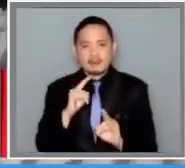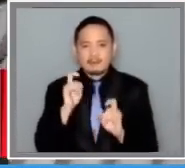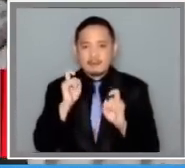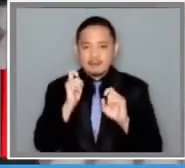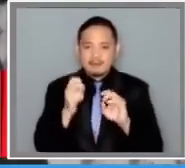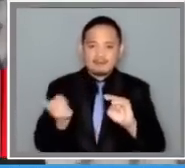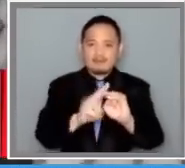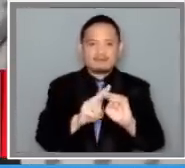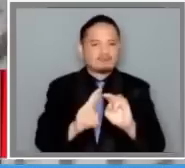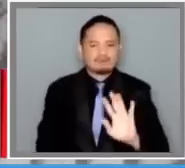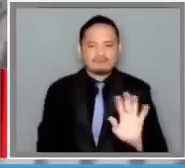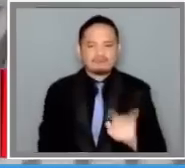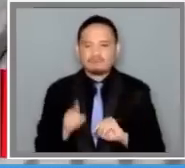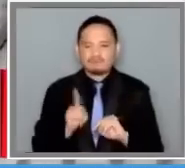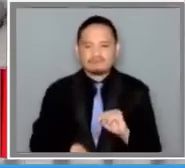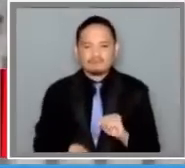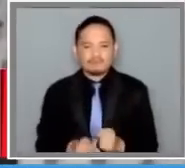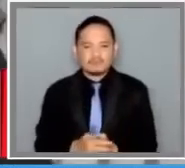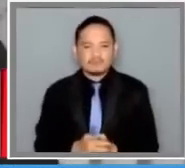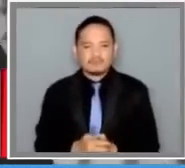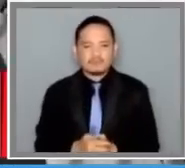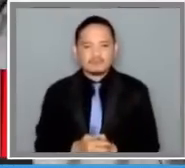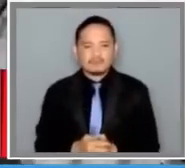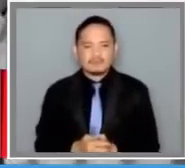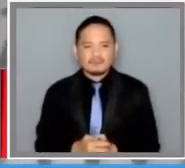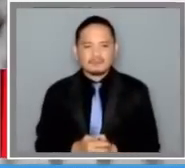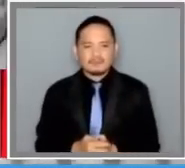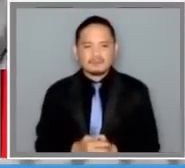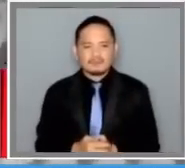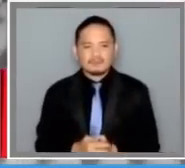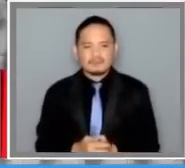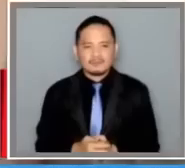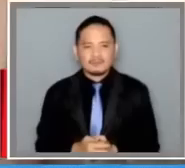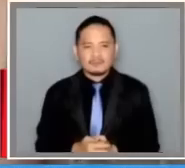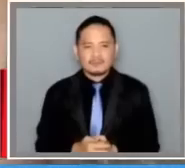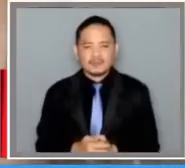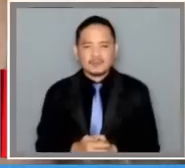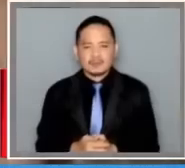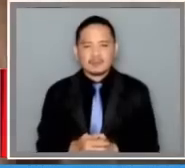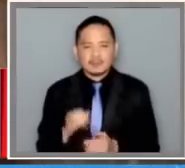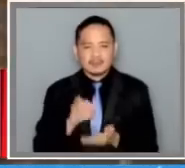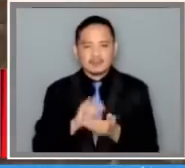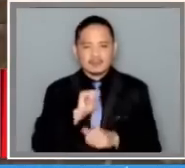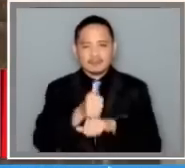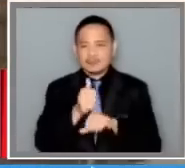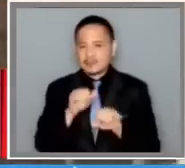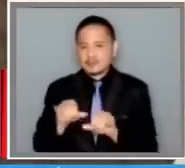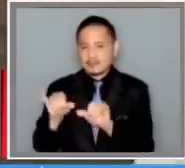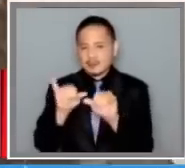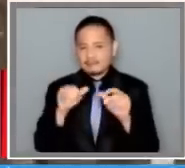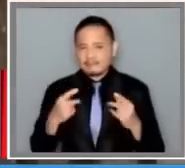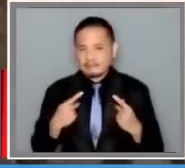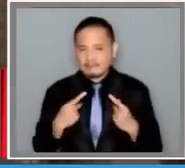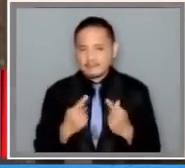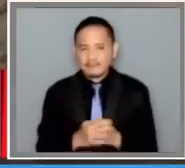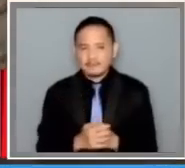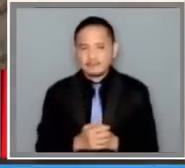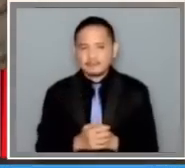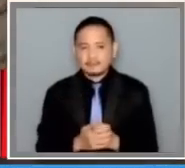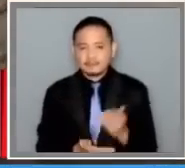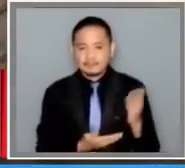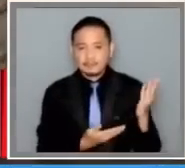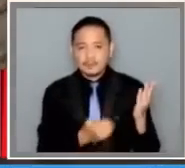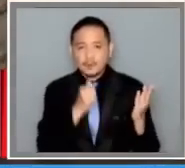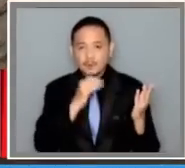namin. Kasi yun yung ano eh. Kumbaga yung sa menu namin, yun na yung standard eh. Dito rin namimili si Wilman ang kanyang paninda na ibinebenta